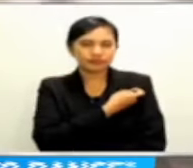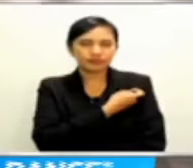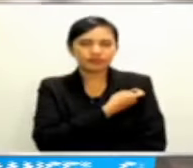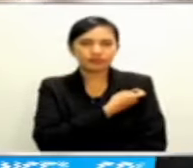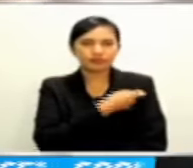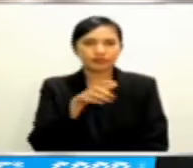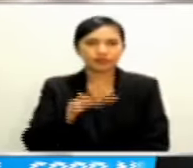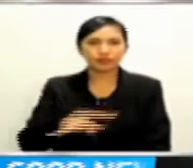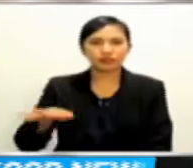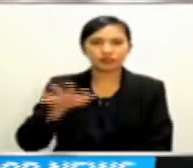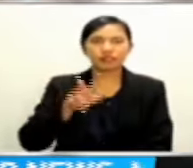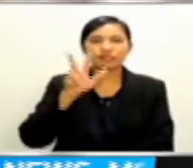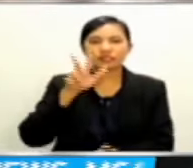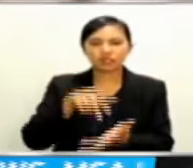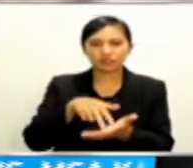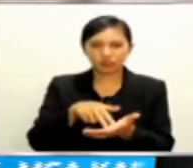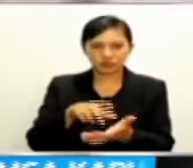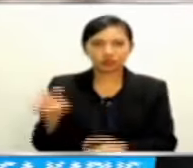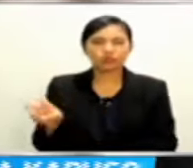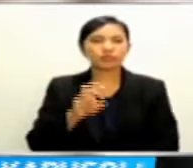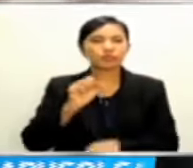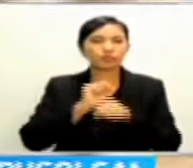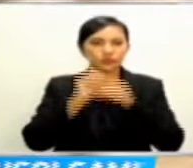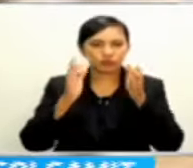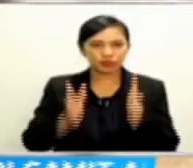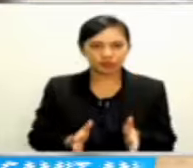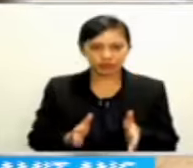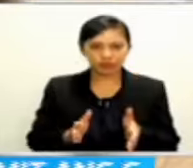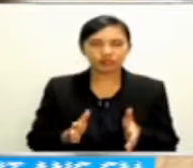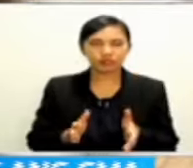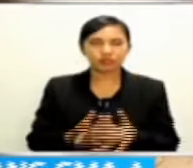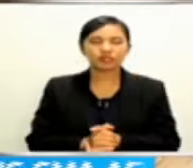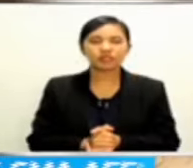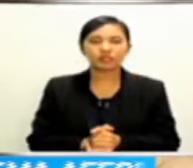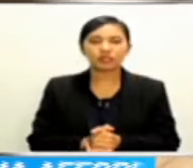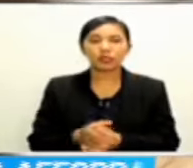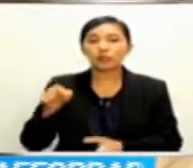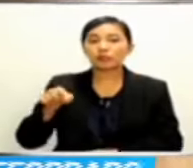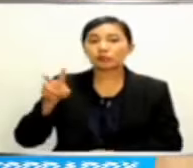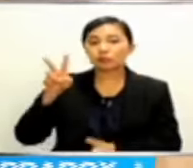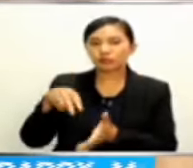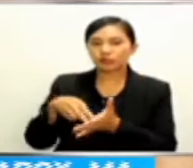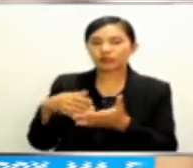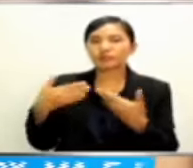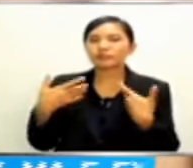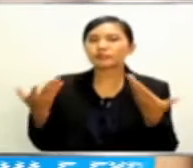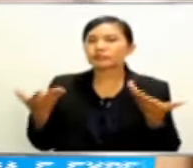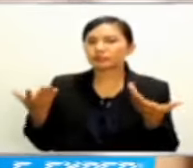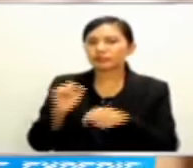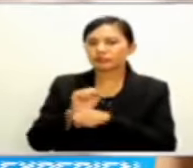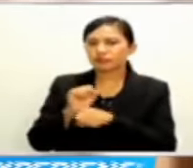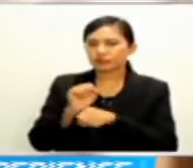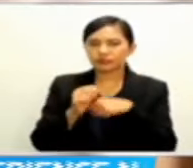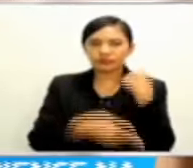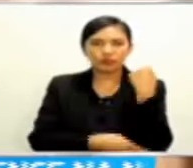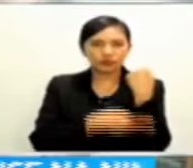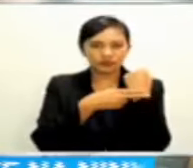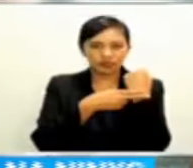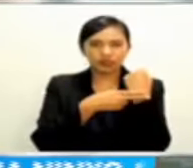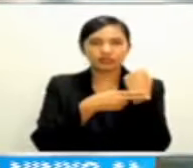3,000 na tourism workers kung saan higit 2,000 rito ay nagtatrabaho sa mga hotel higit t00 sa mga